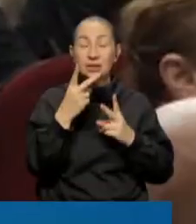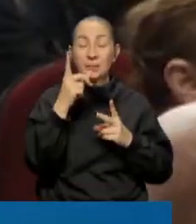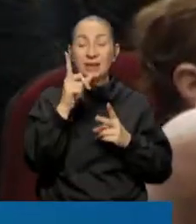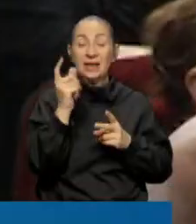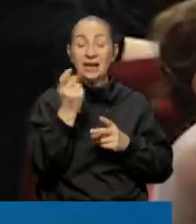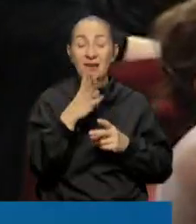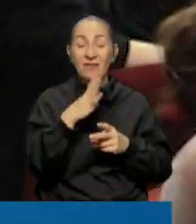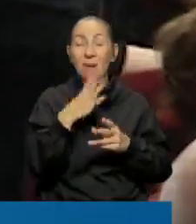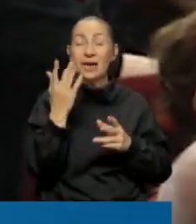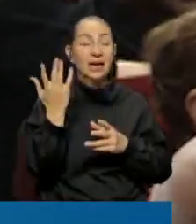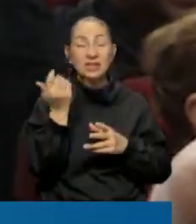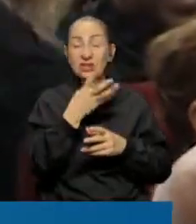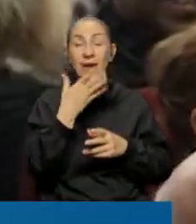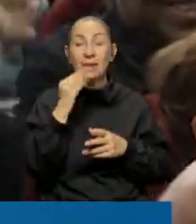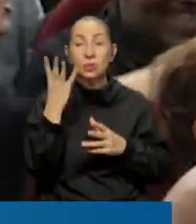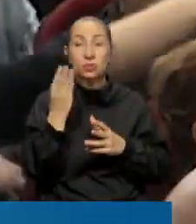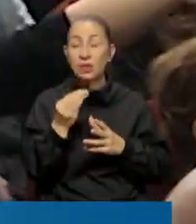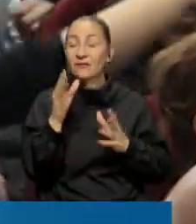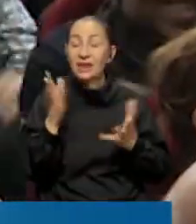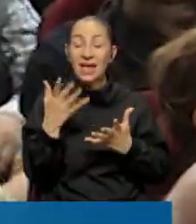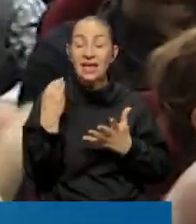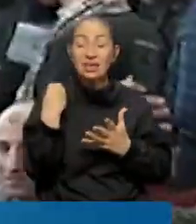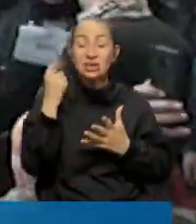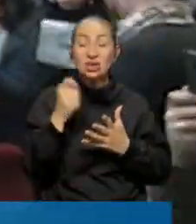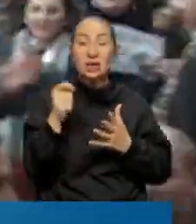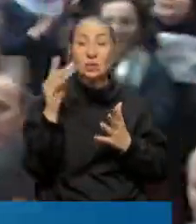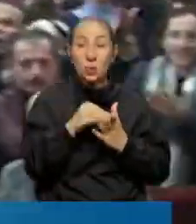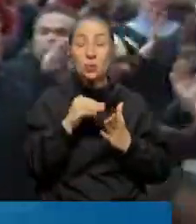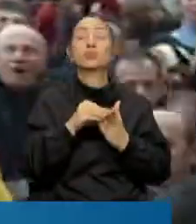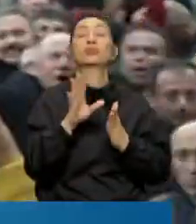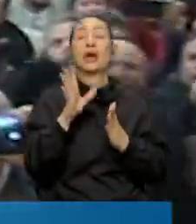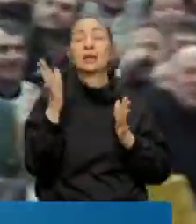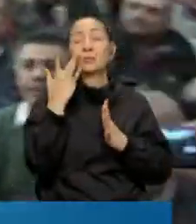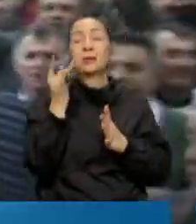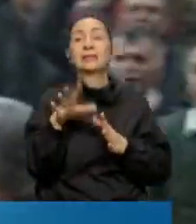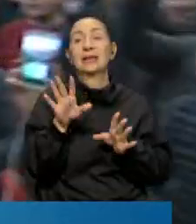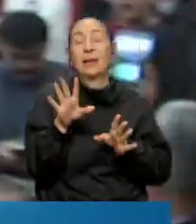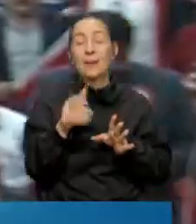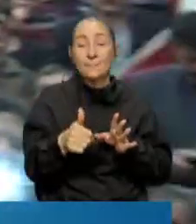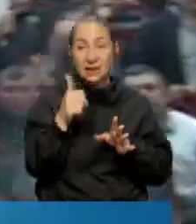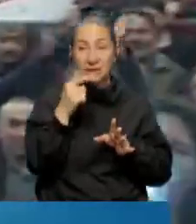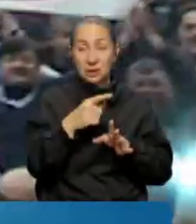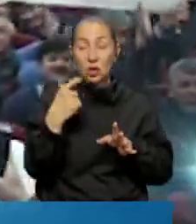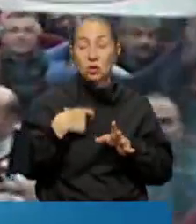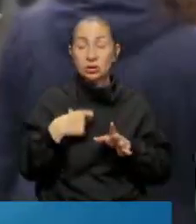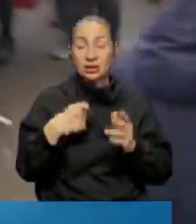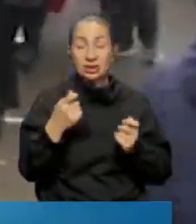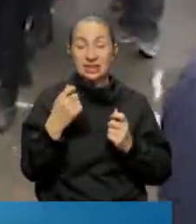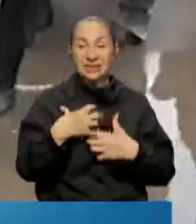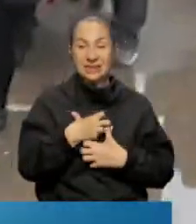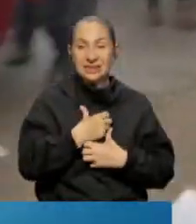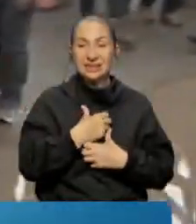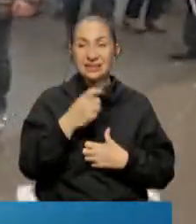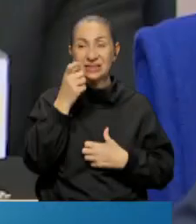bir rakam var ama kaç kişinin emekli olacağı ya da yeni şartlar konulup konulmayacağı henüz belli değil. Bakan özel sektörün